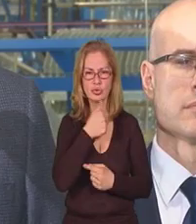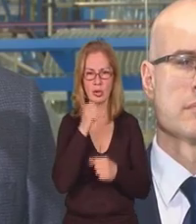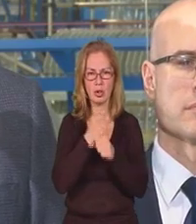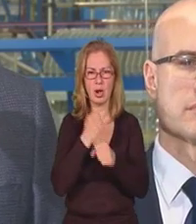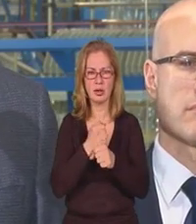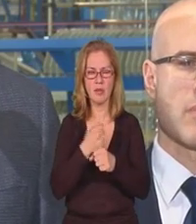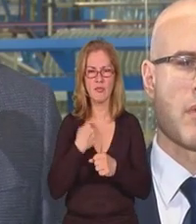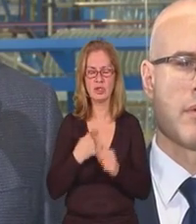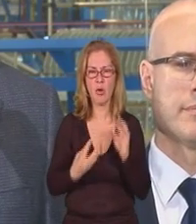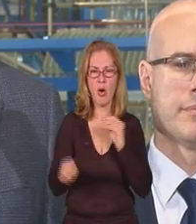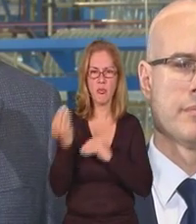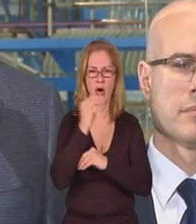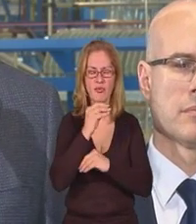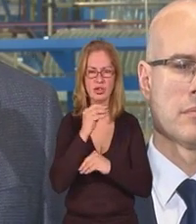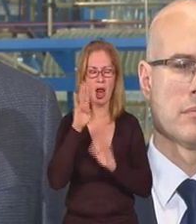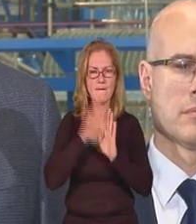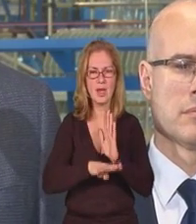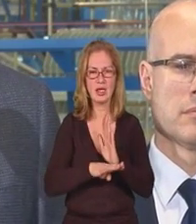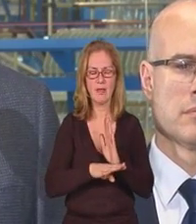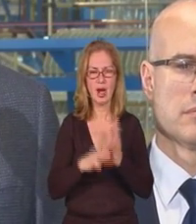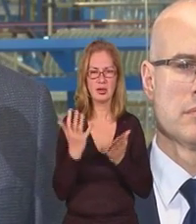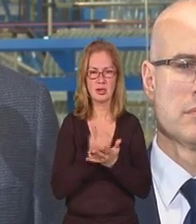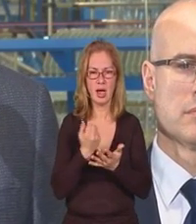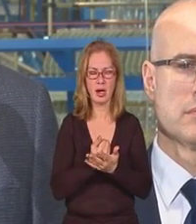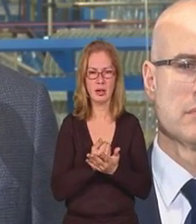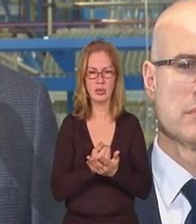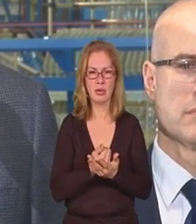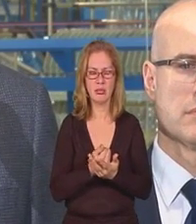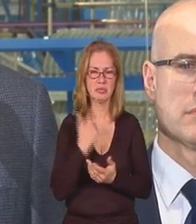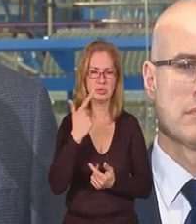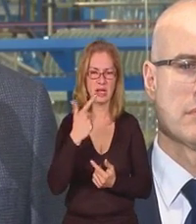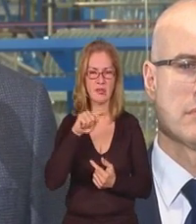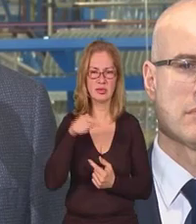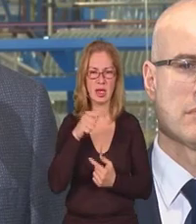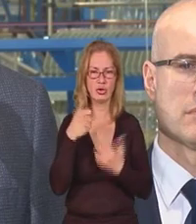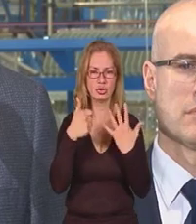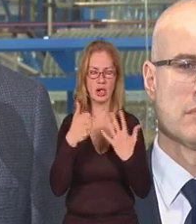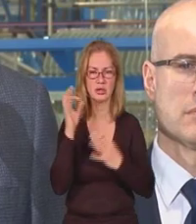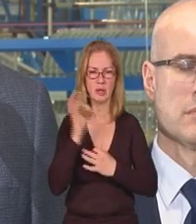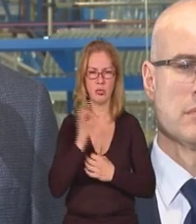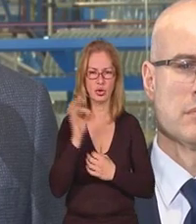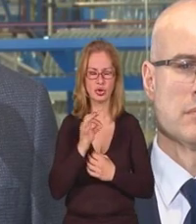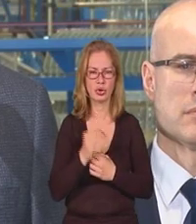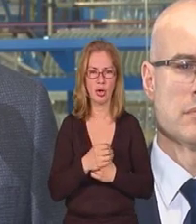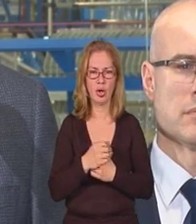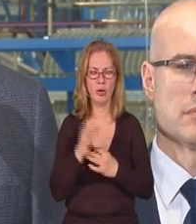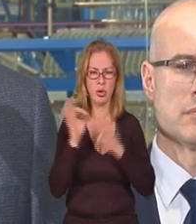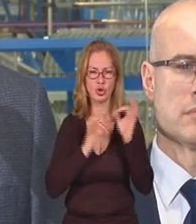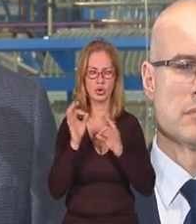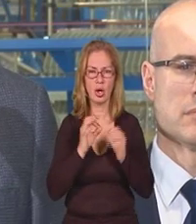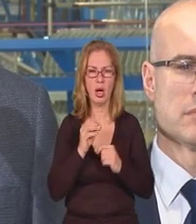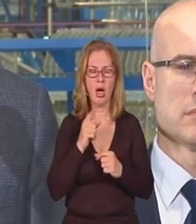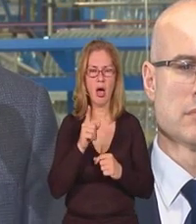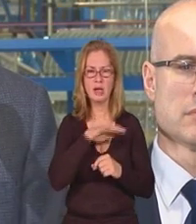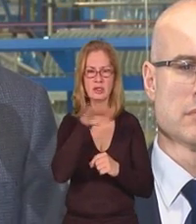radimo. Mi smo povećali minimalnu zaradu od 1. januara za 7,6%.